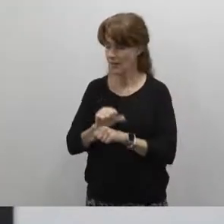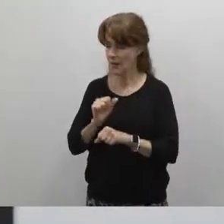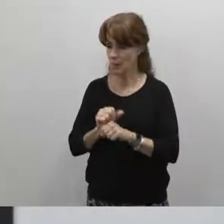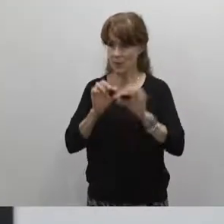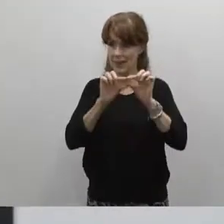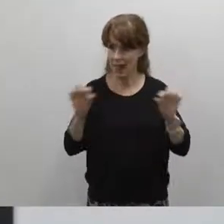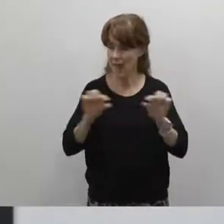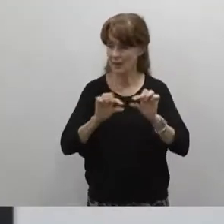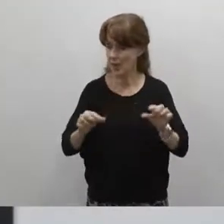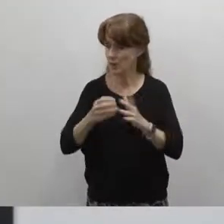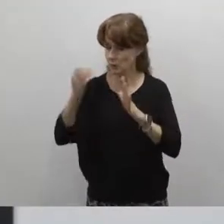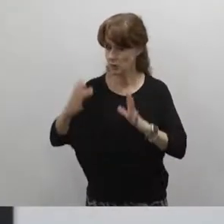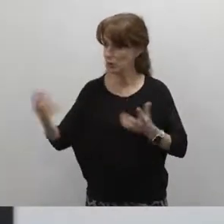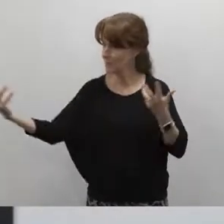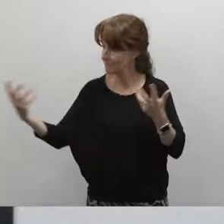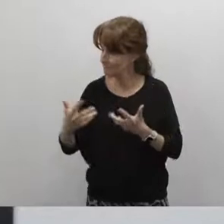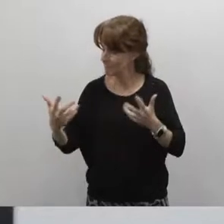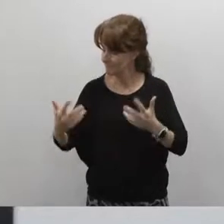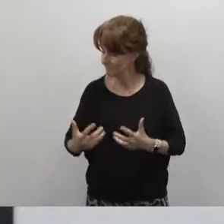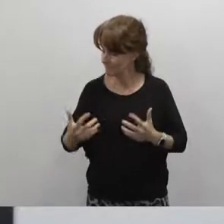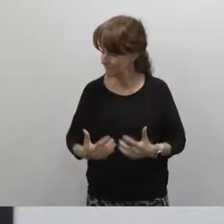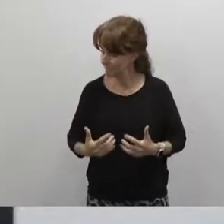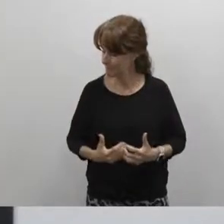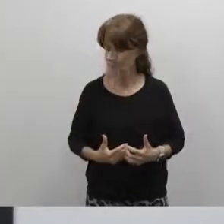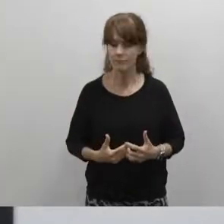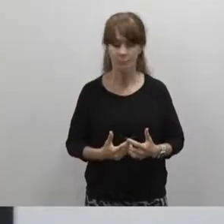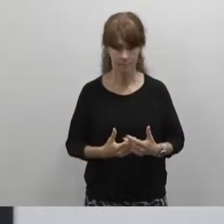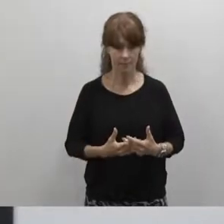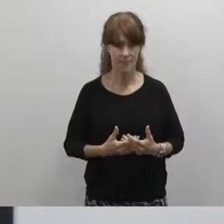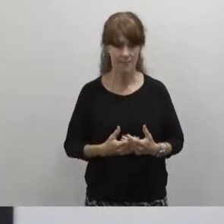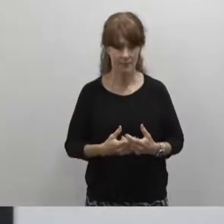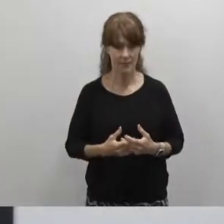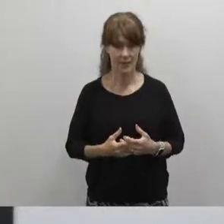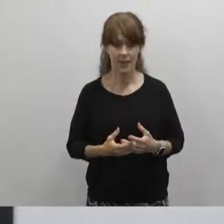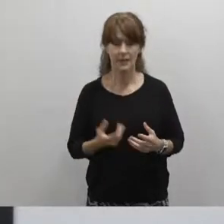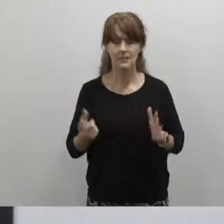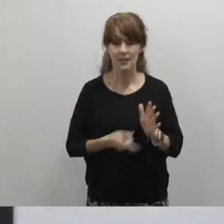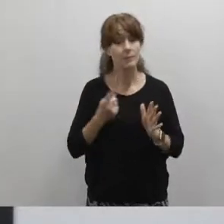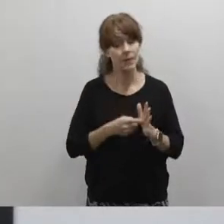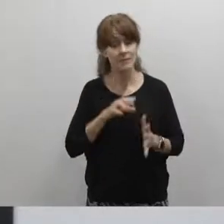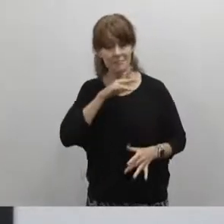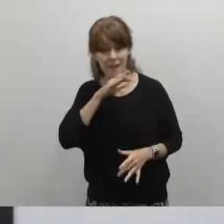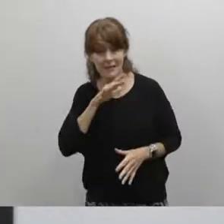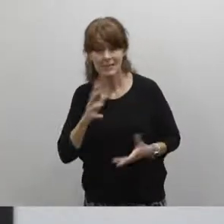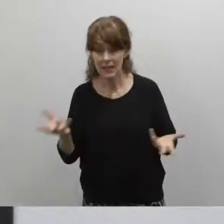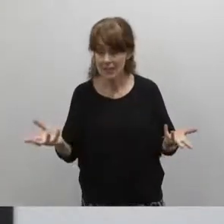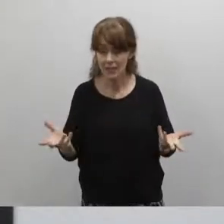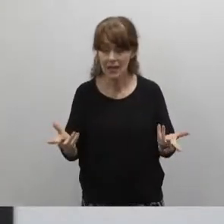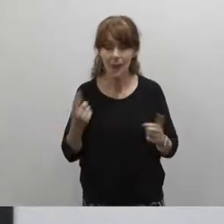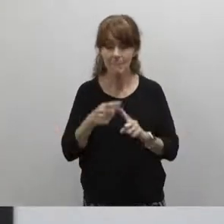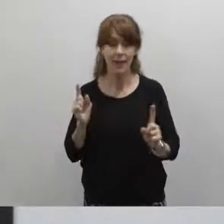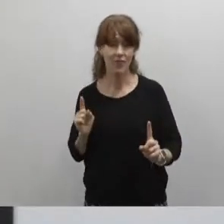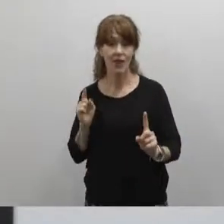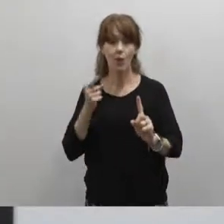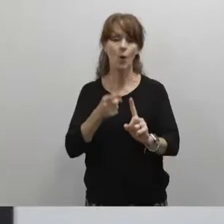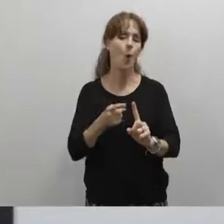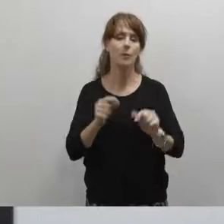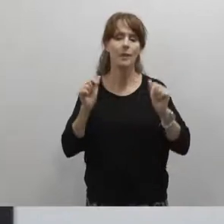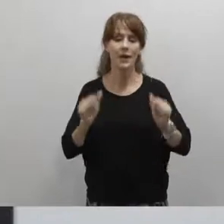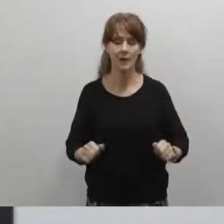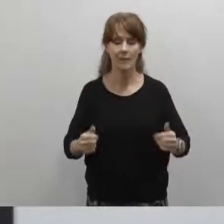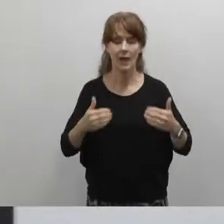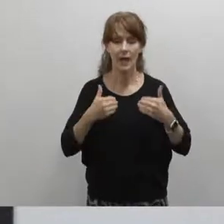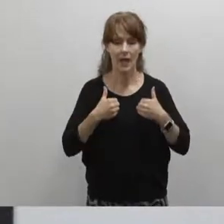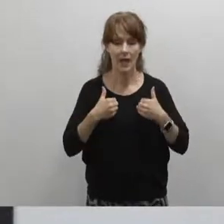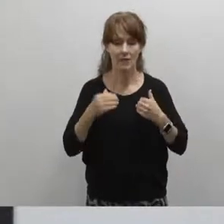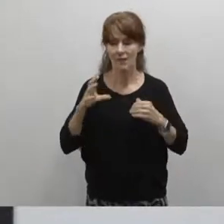dương của ban chọn con cô nhiều bài thông mây nâng muối đòi xạ ca cho muối thân đặc nông